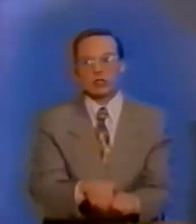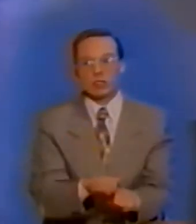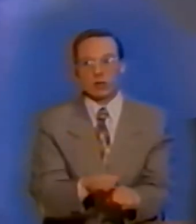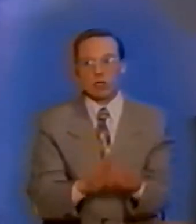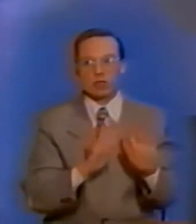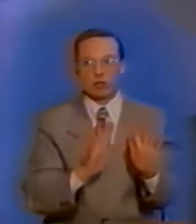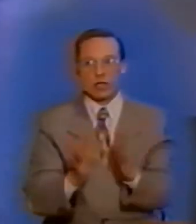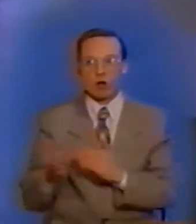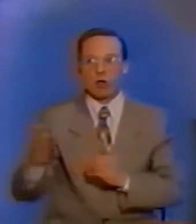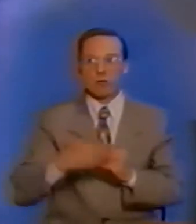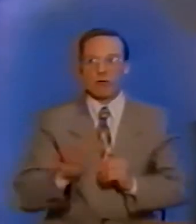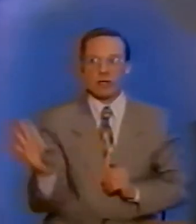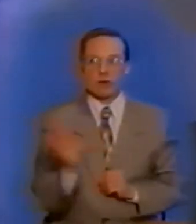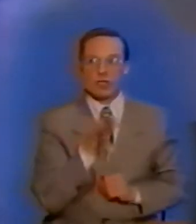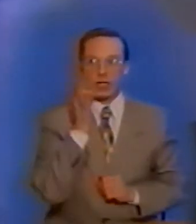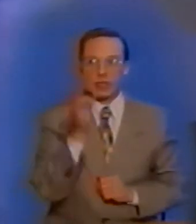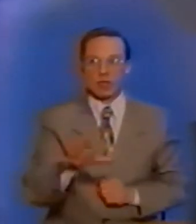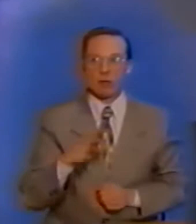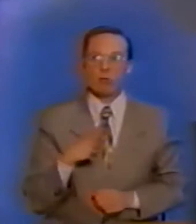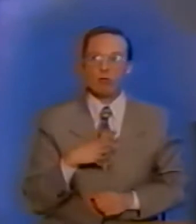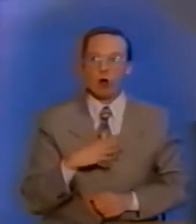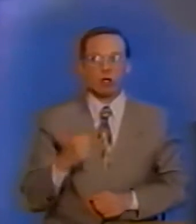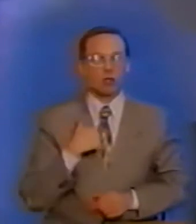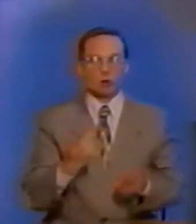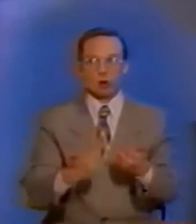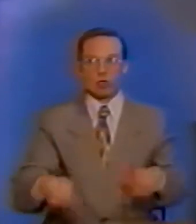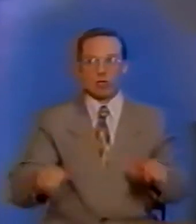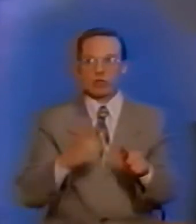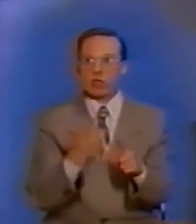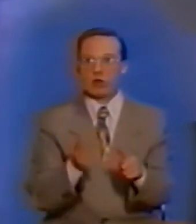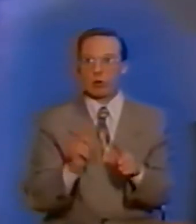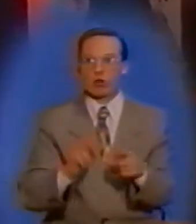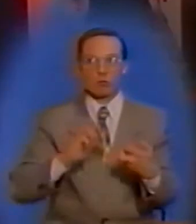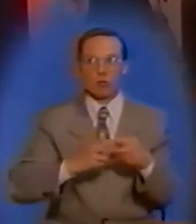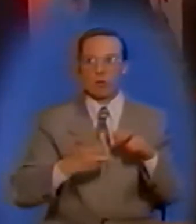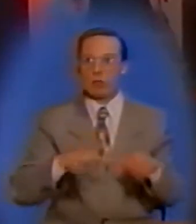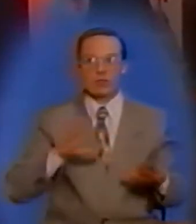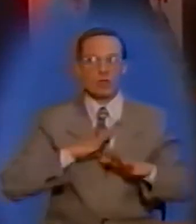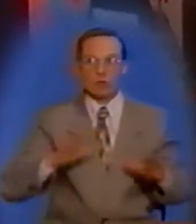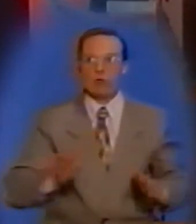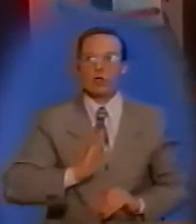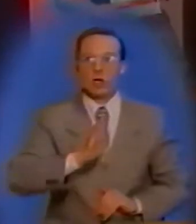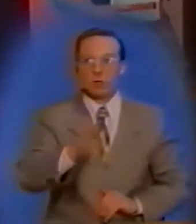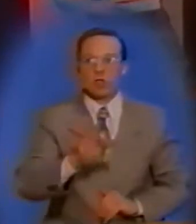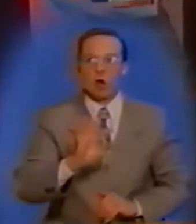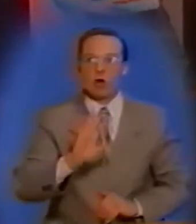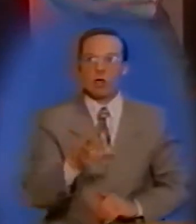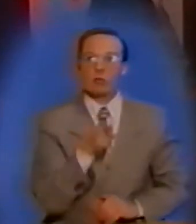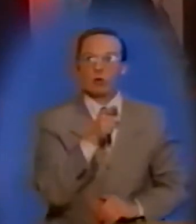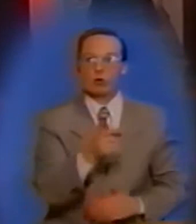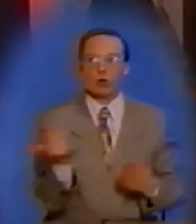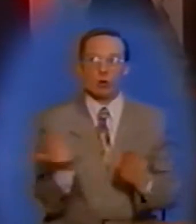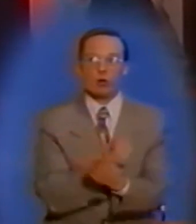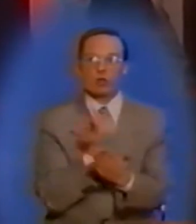atvejų? Beveik visi atsakymai buvo, kad į mūsų organizaciją dėl tokios problemos nebuvo kreiptasi. O kaip jūsų